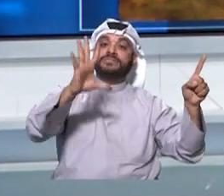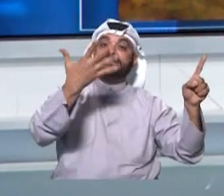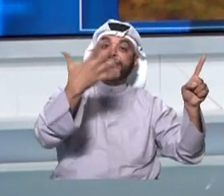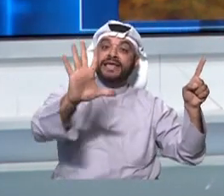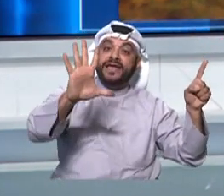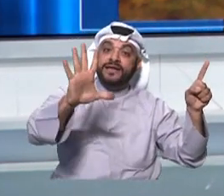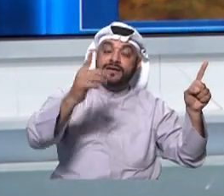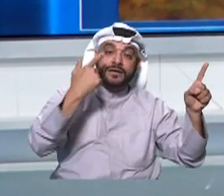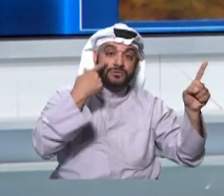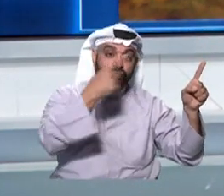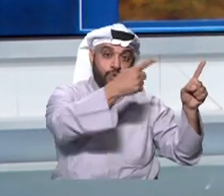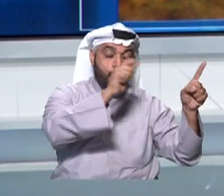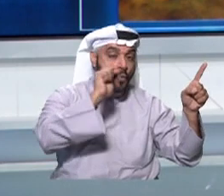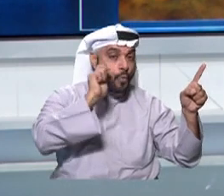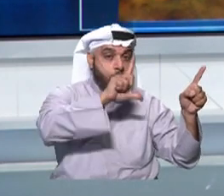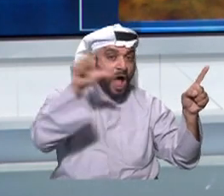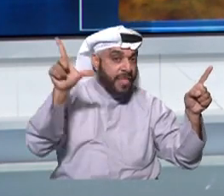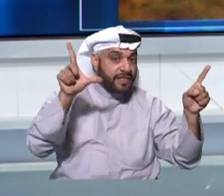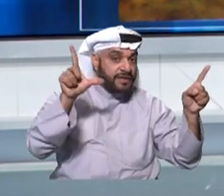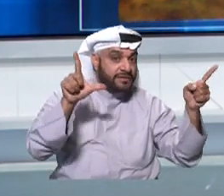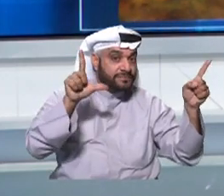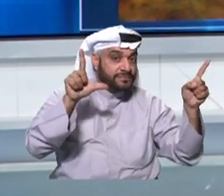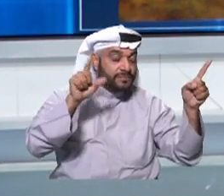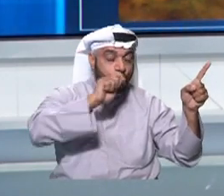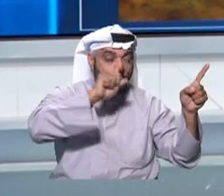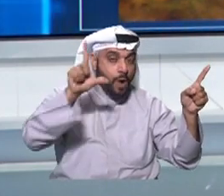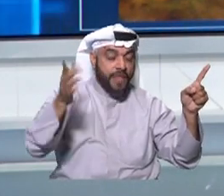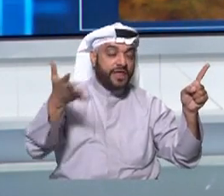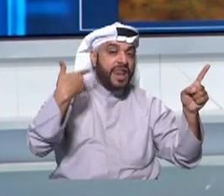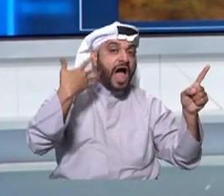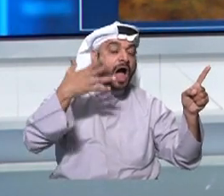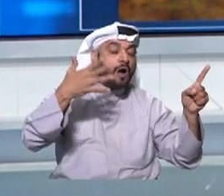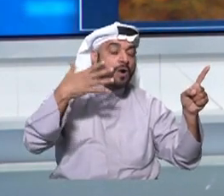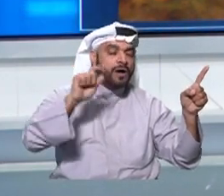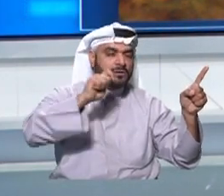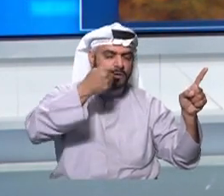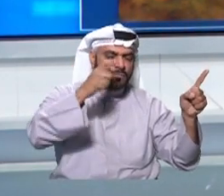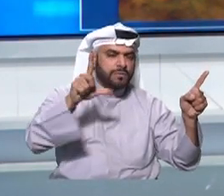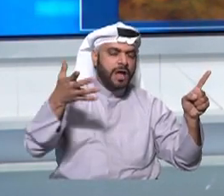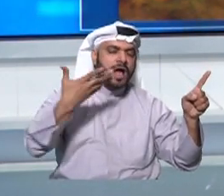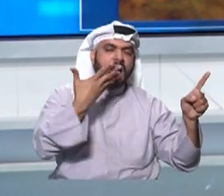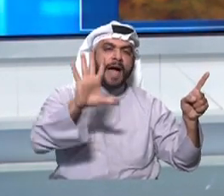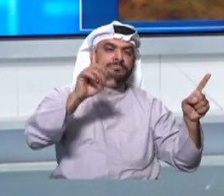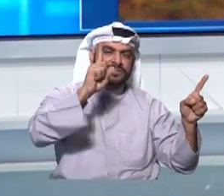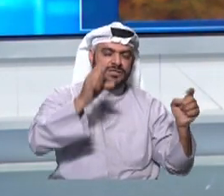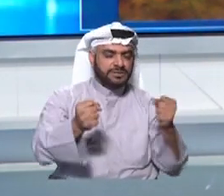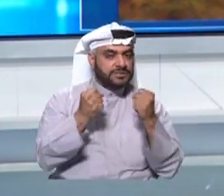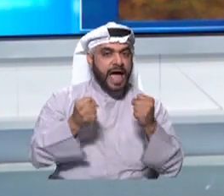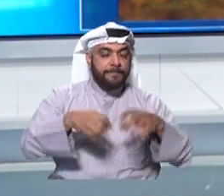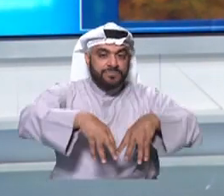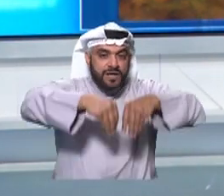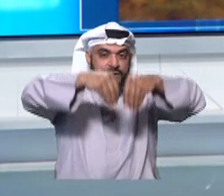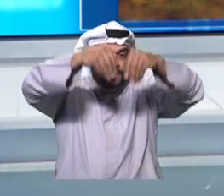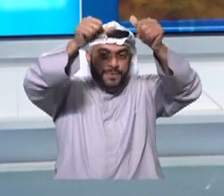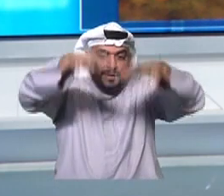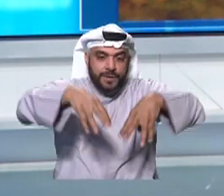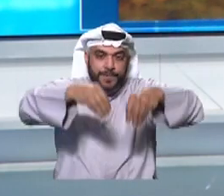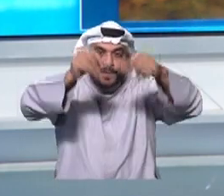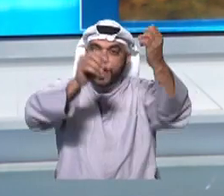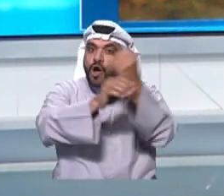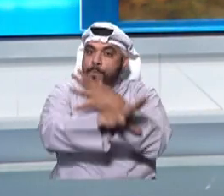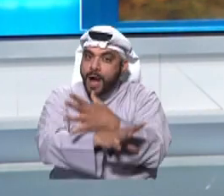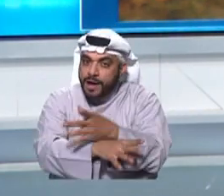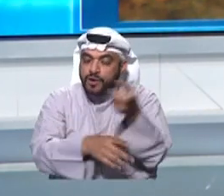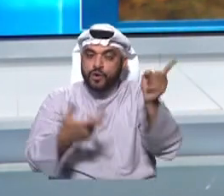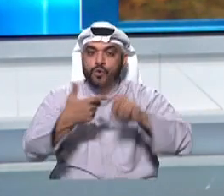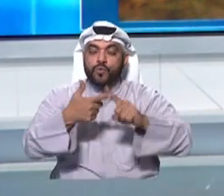الساعة، معها غبار مثار على المناطق المكشوفة والصحراوية، وكذلك يرتفع معها الموج